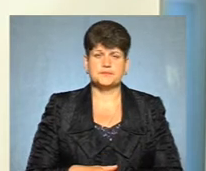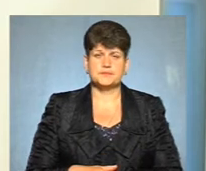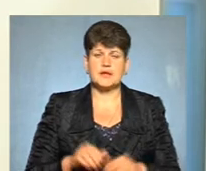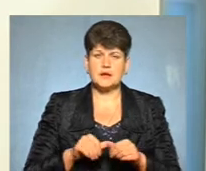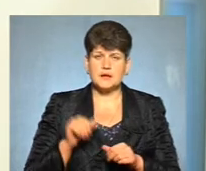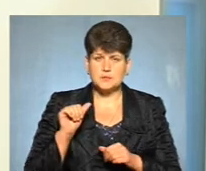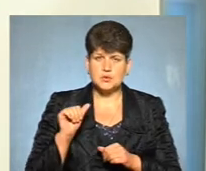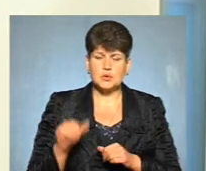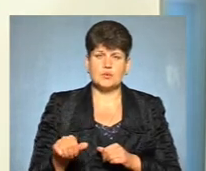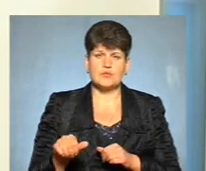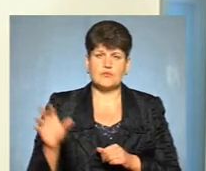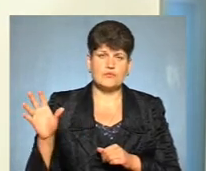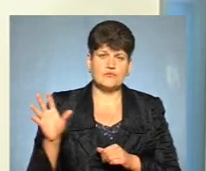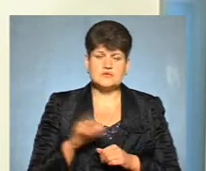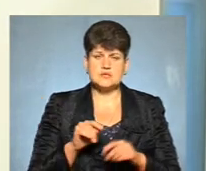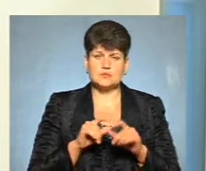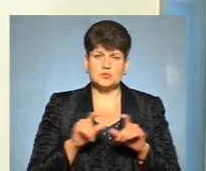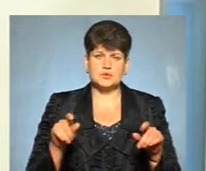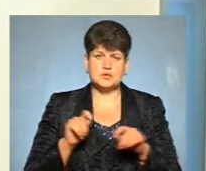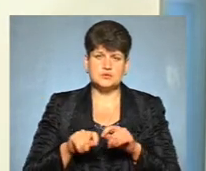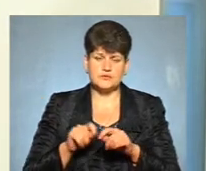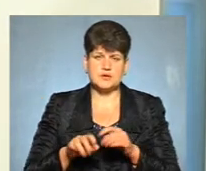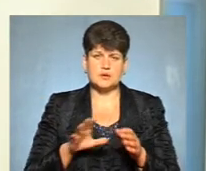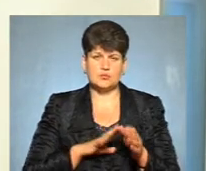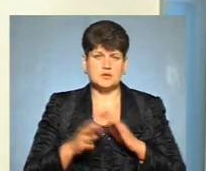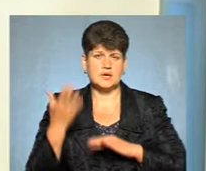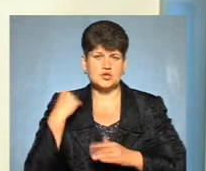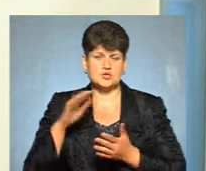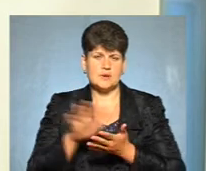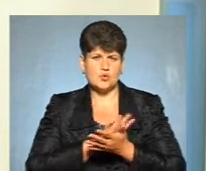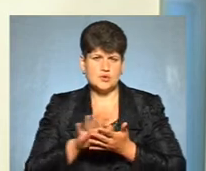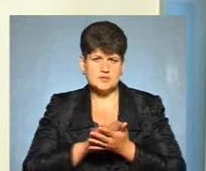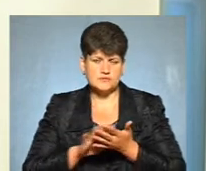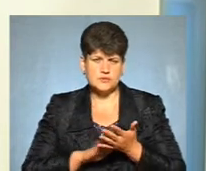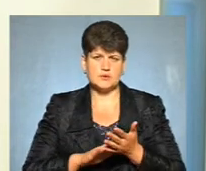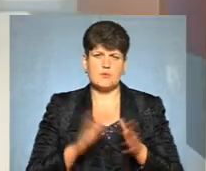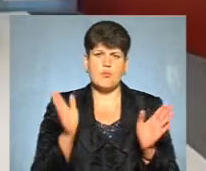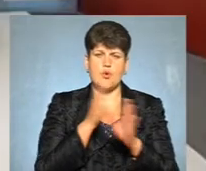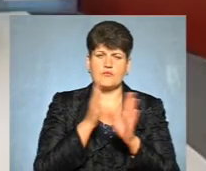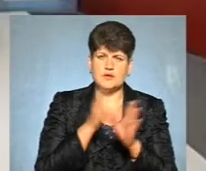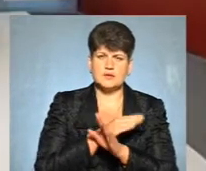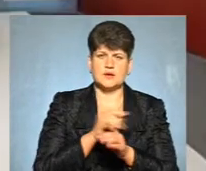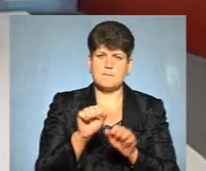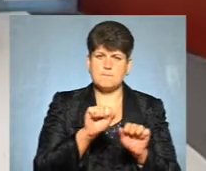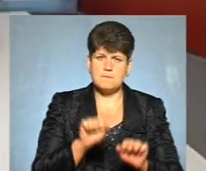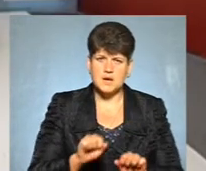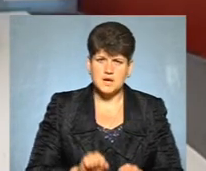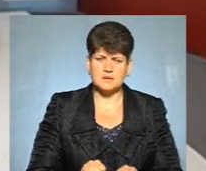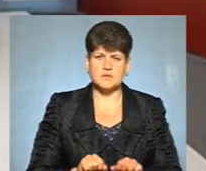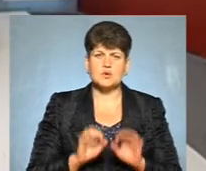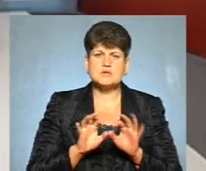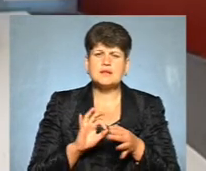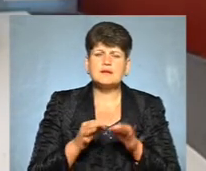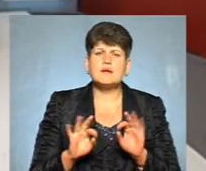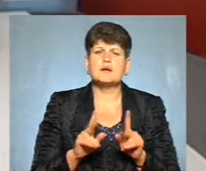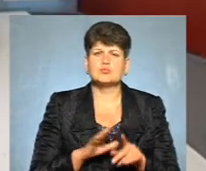того, всі пункти тестування були попередньо продезінфіковані, провітрені, прибрані. А то, скажіть, детальніше, як відбувалася підготовка до